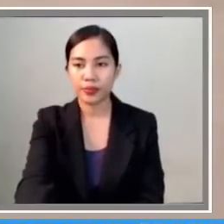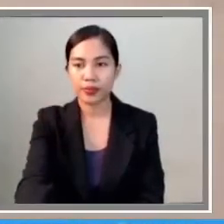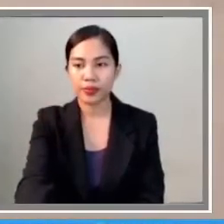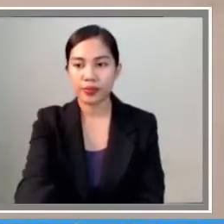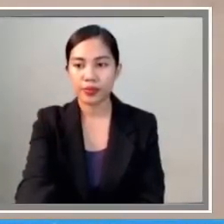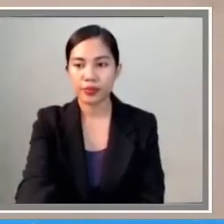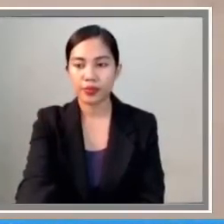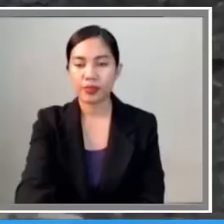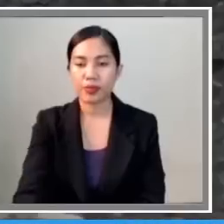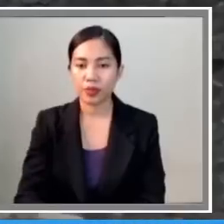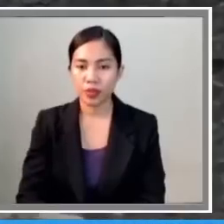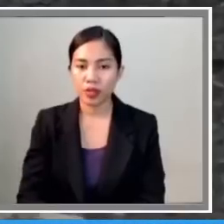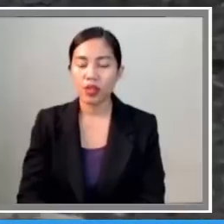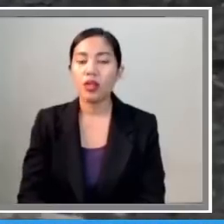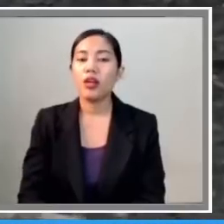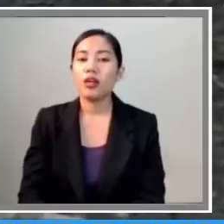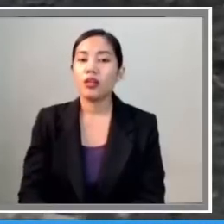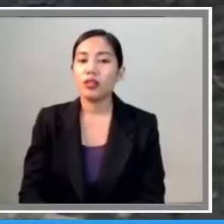200.